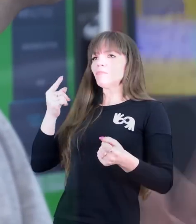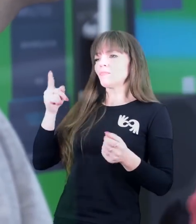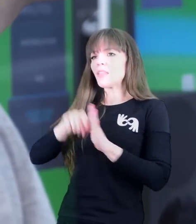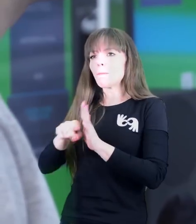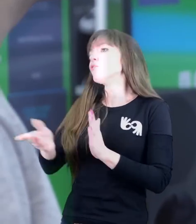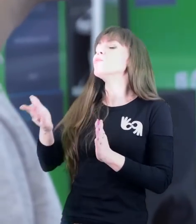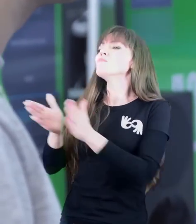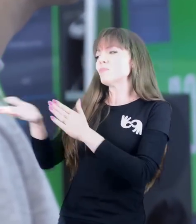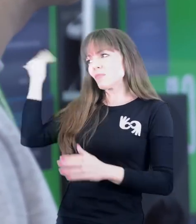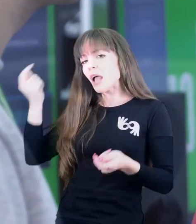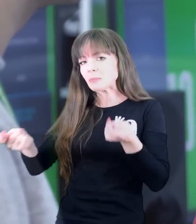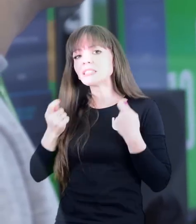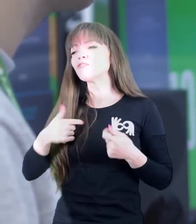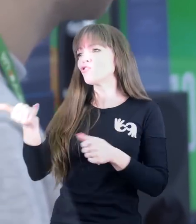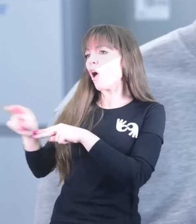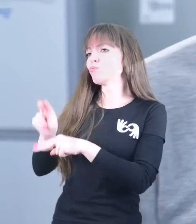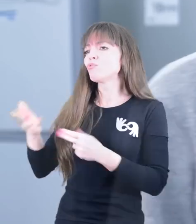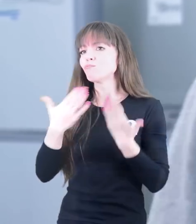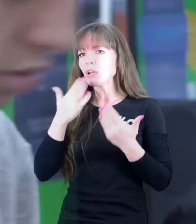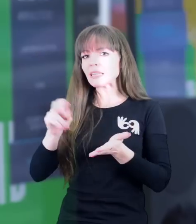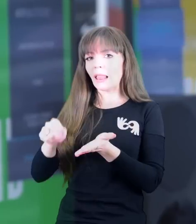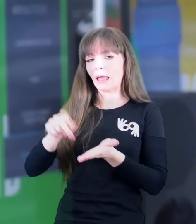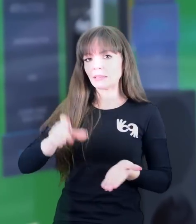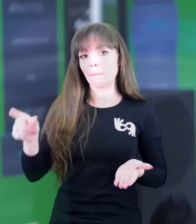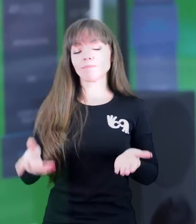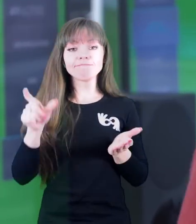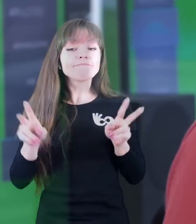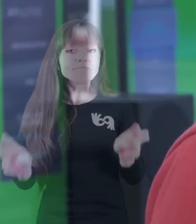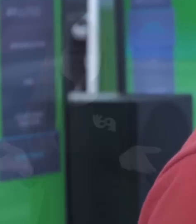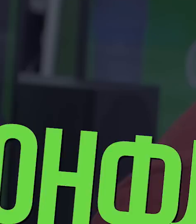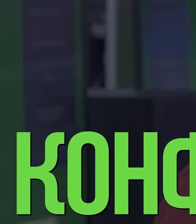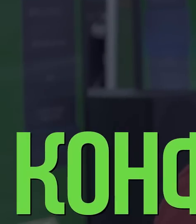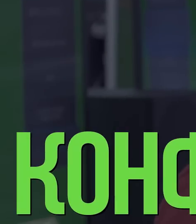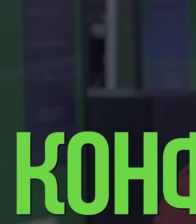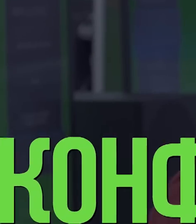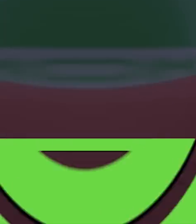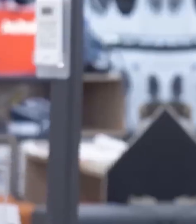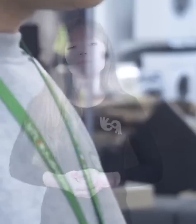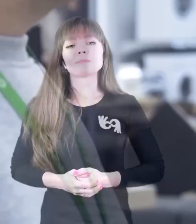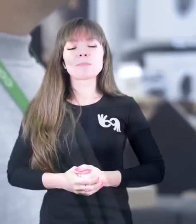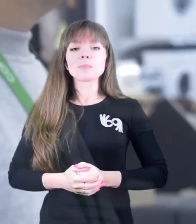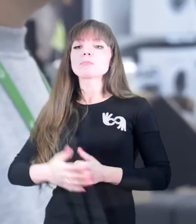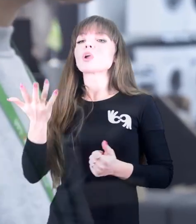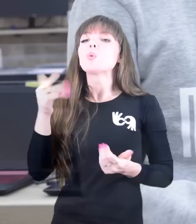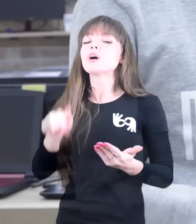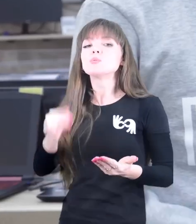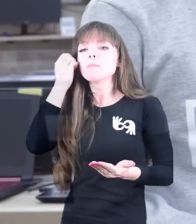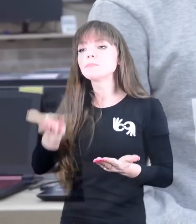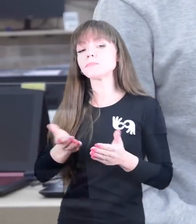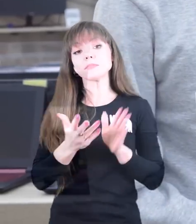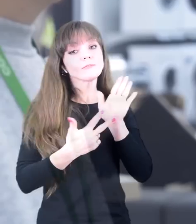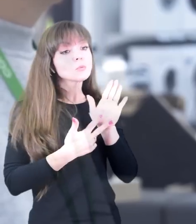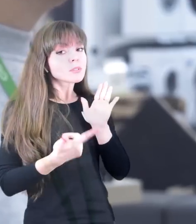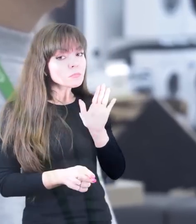виду. Администратора сюда, прям сейчас, быстро вообще. Хорошо. Я научу вас общаться с клиентами. Сколько здесь оперативки? Здесь